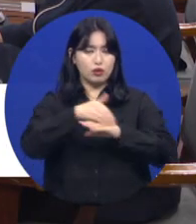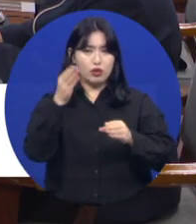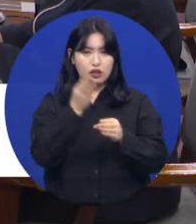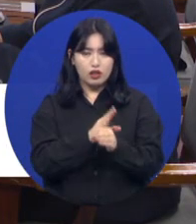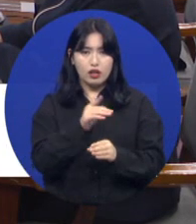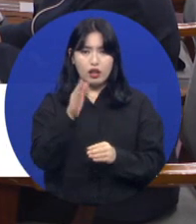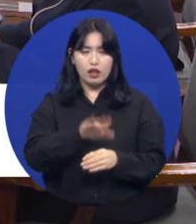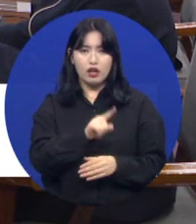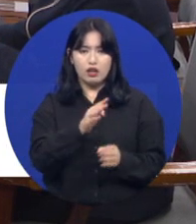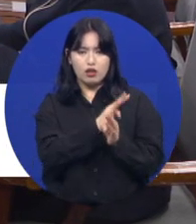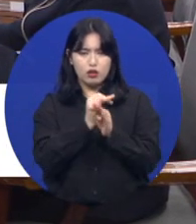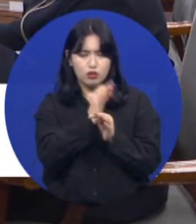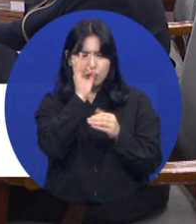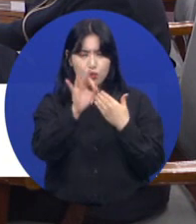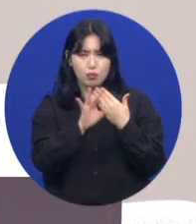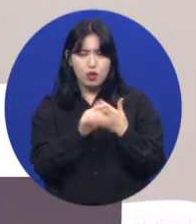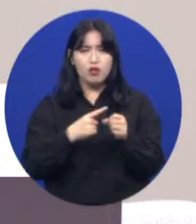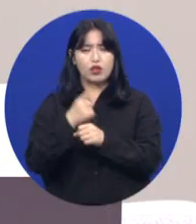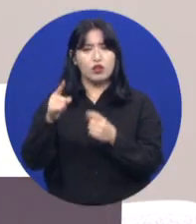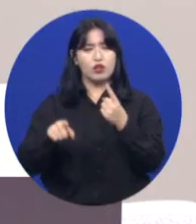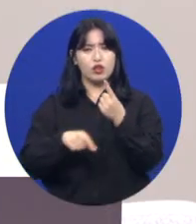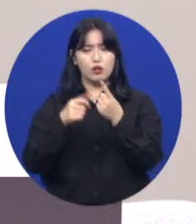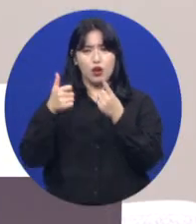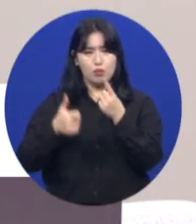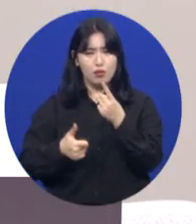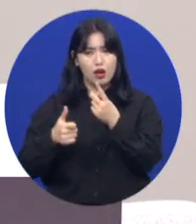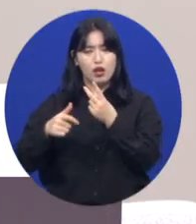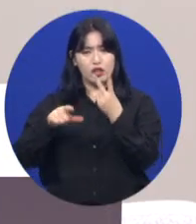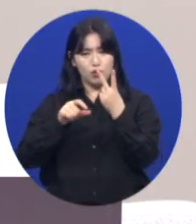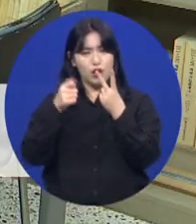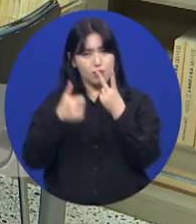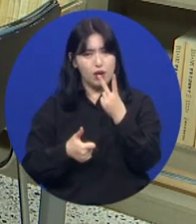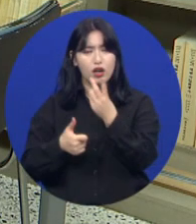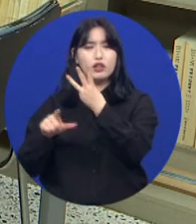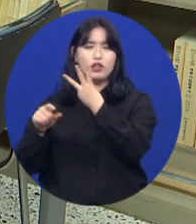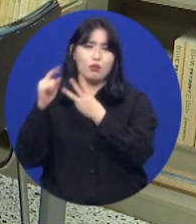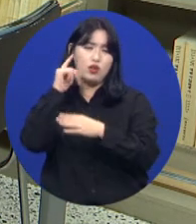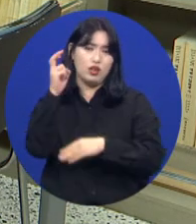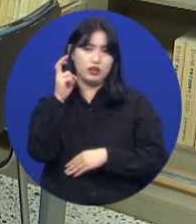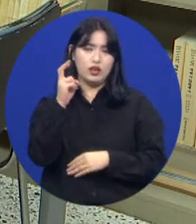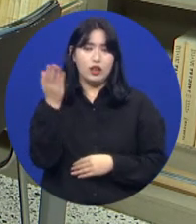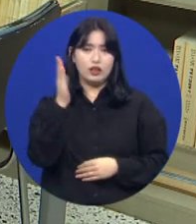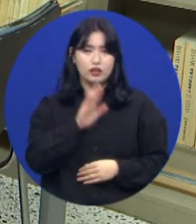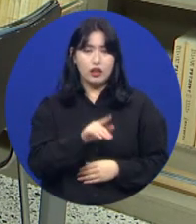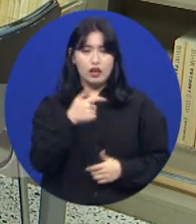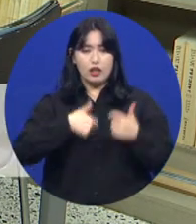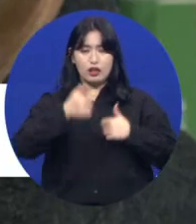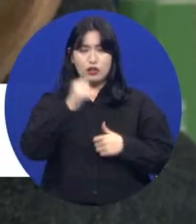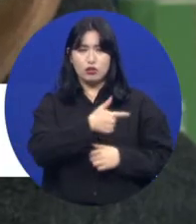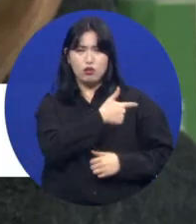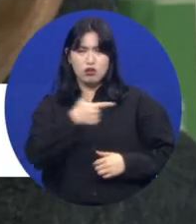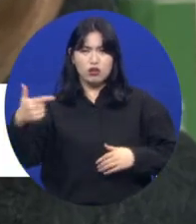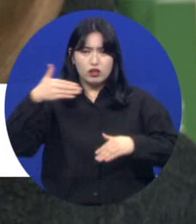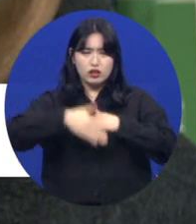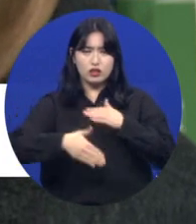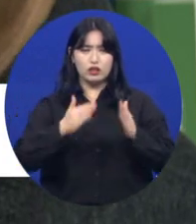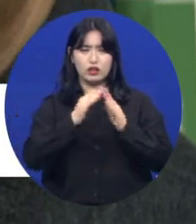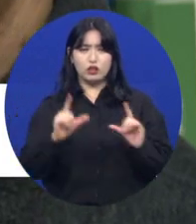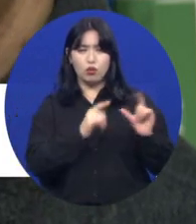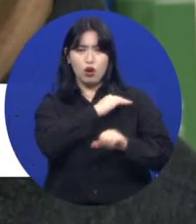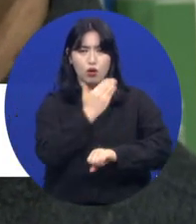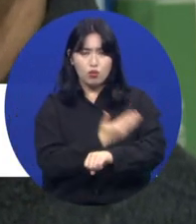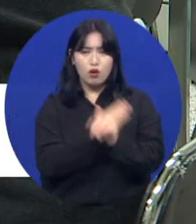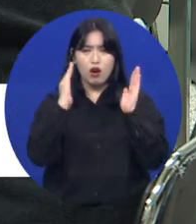일정을 감안하면 내년 2월 말이나 3월쯤으로 예상됩니다. 하지만 카지노 대형화와 주거권,